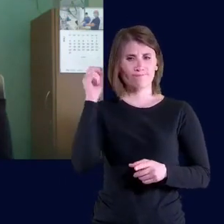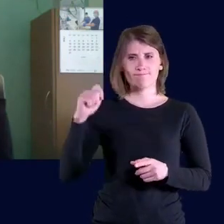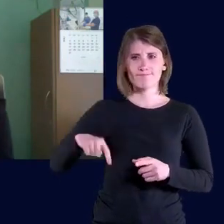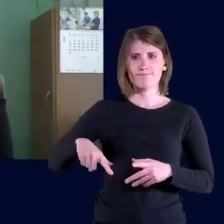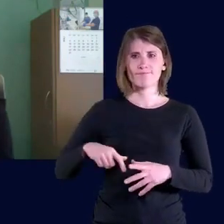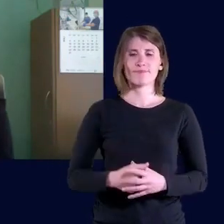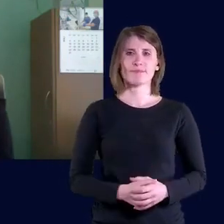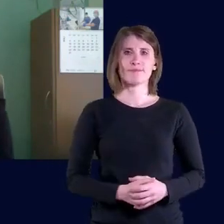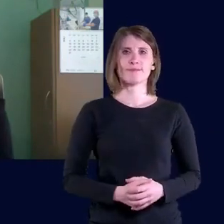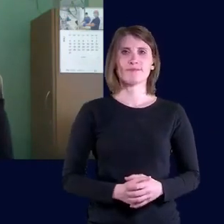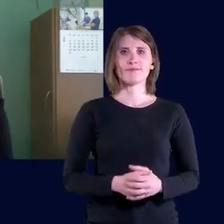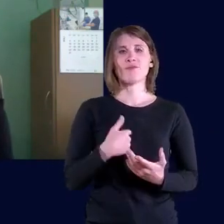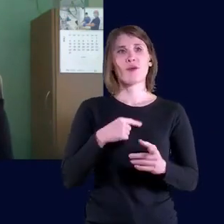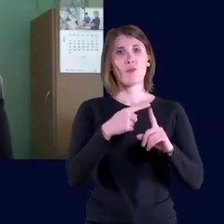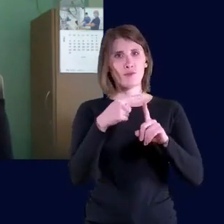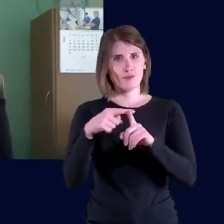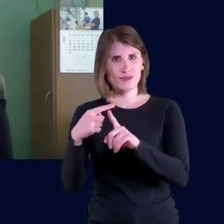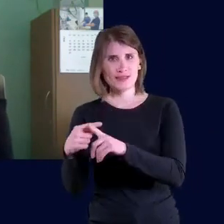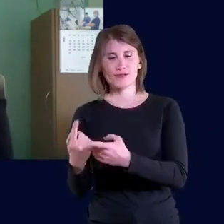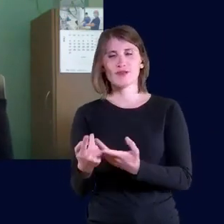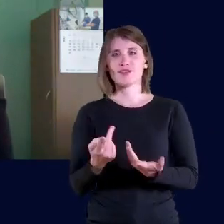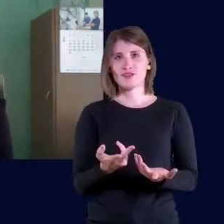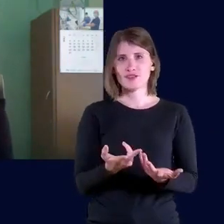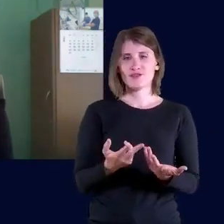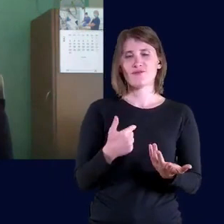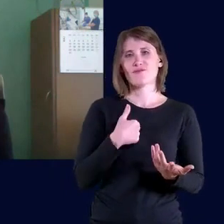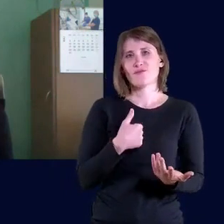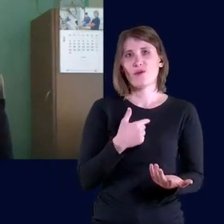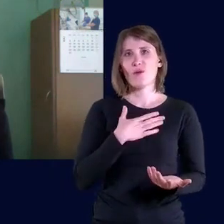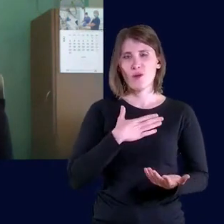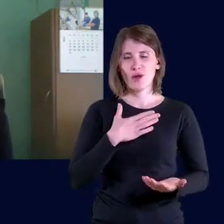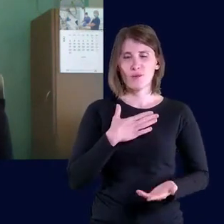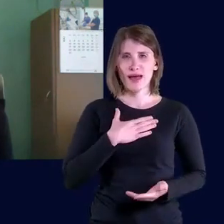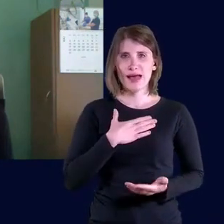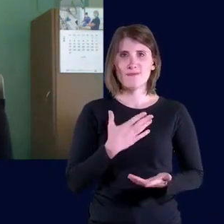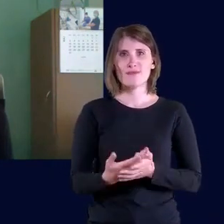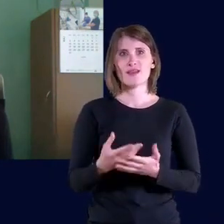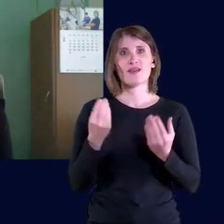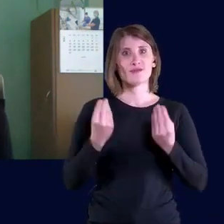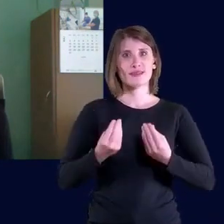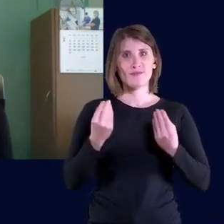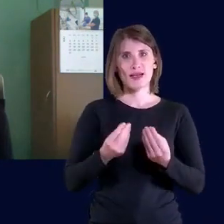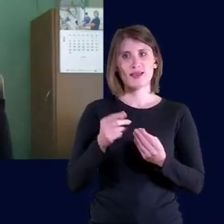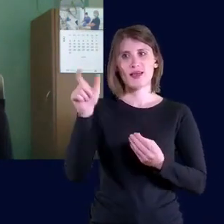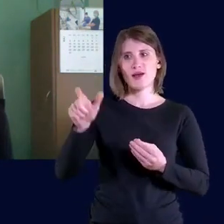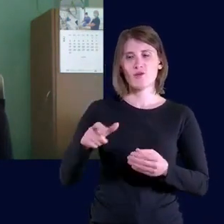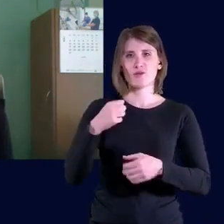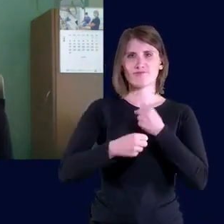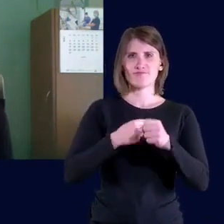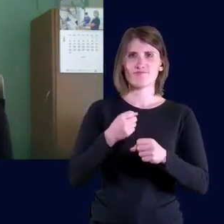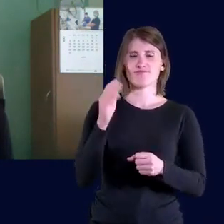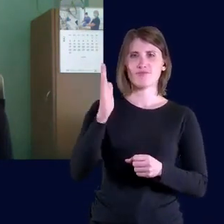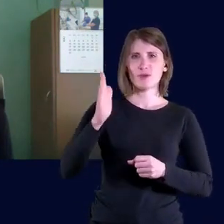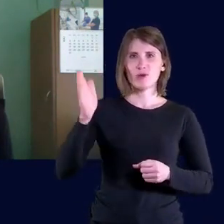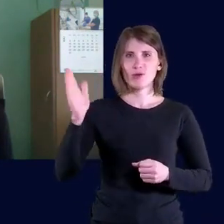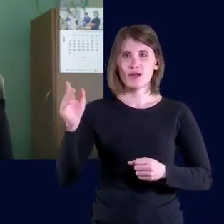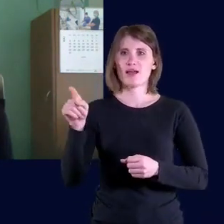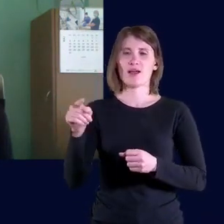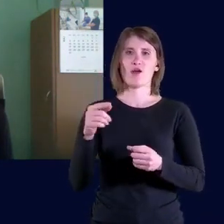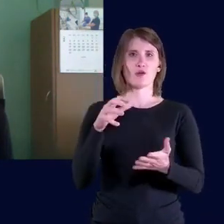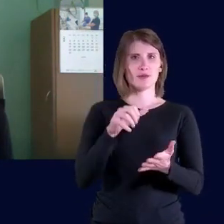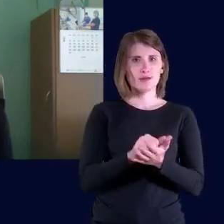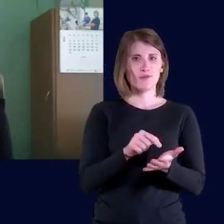autentycznie optymistycznie bo oczywiście mamy fantastycznych bibliotekarzy którzy zajmują się otwartym